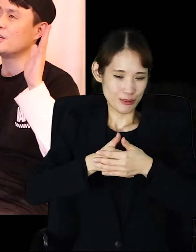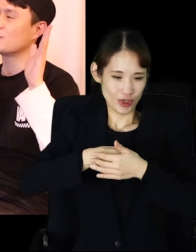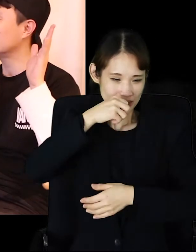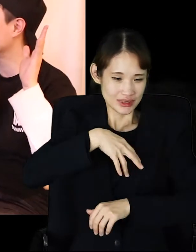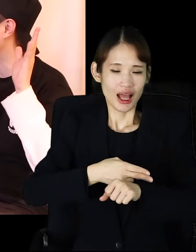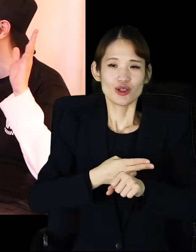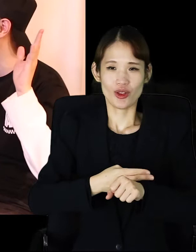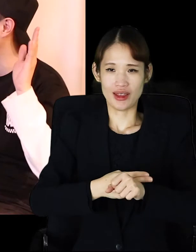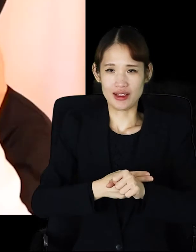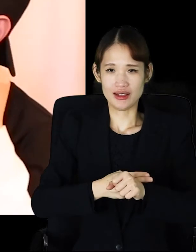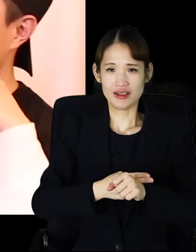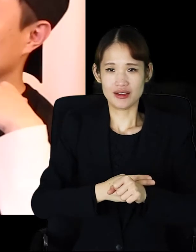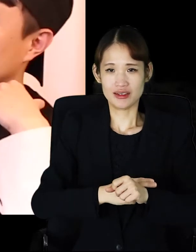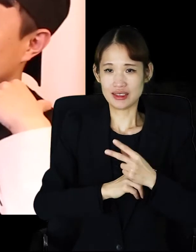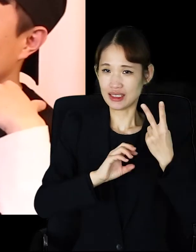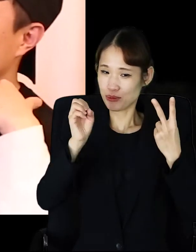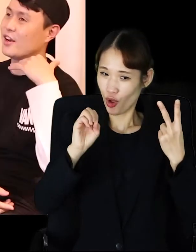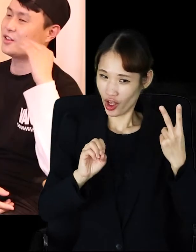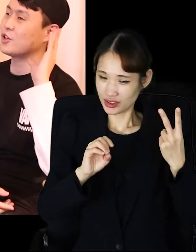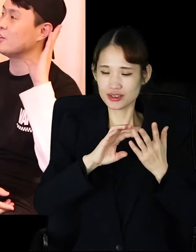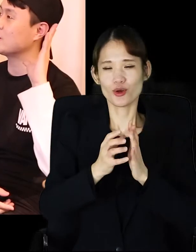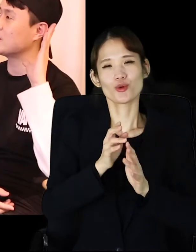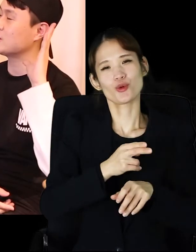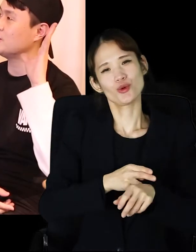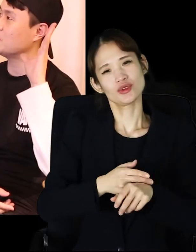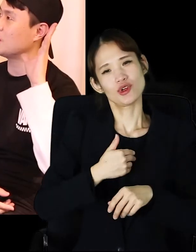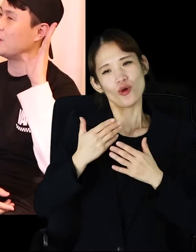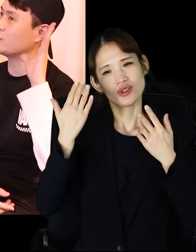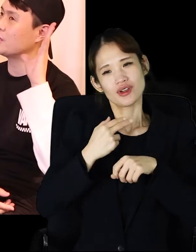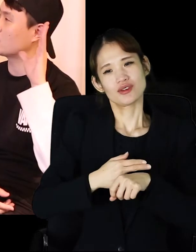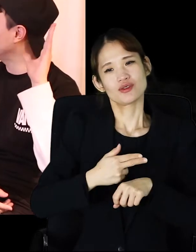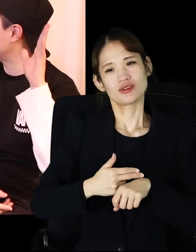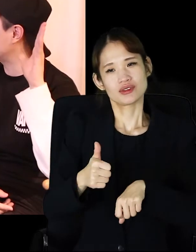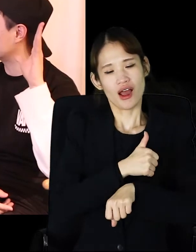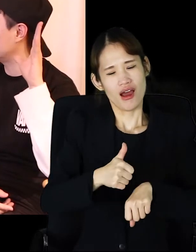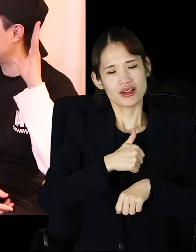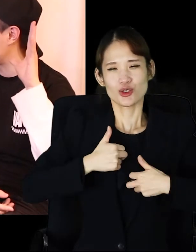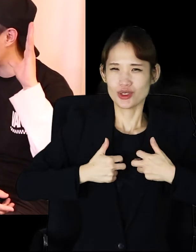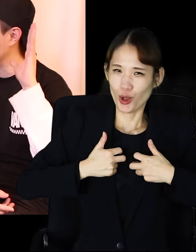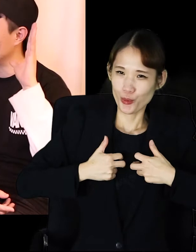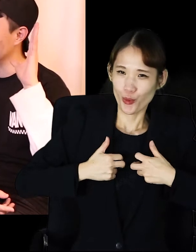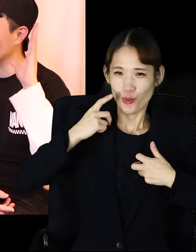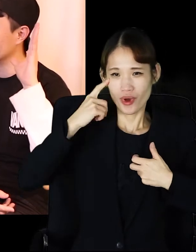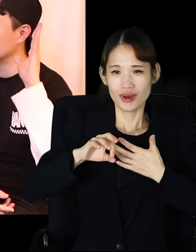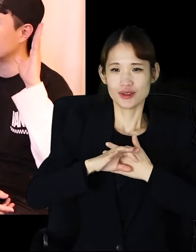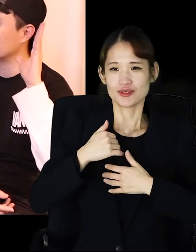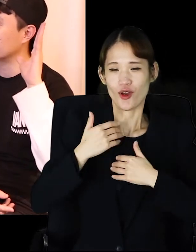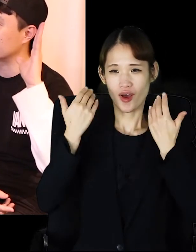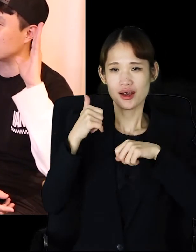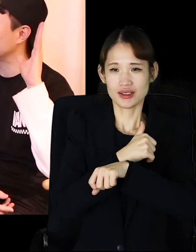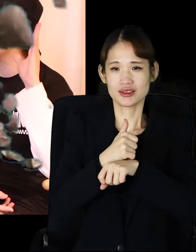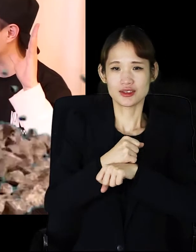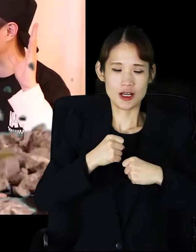사실 선생님이거든요. 아 이하일 정도가 선생님이셨어요? 네, 근데 저는 학교 다닐 때 선생님들 때문에 학교 다니는 게 너무 재밌었어요. 오. 왜냐면 저는 선생님들이랑